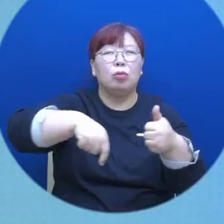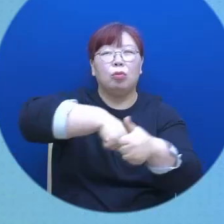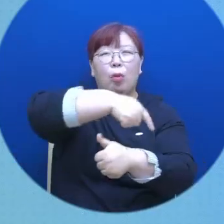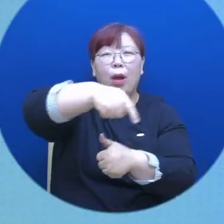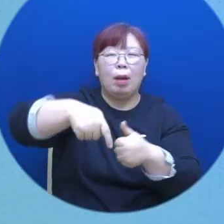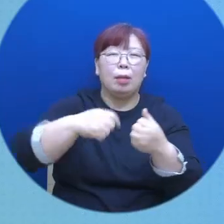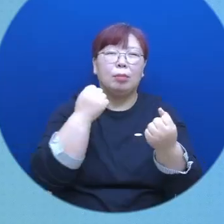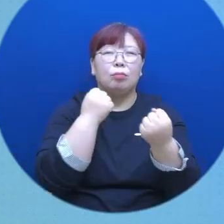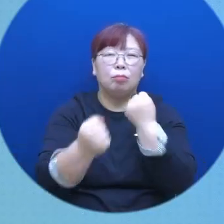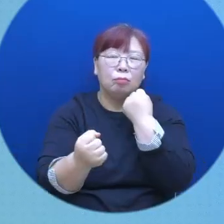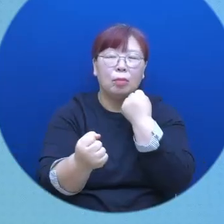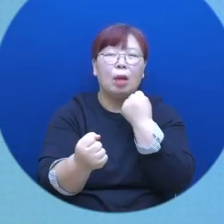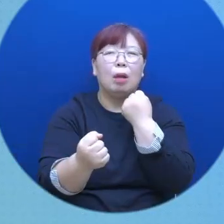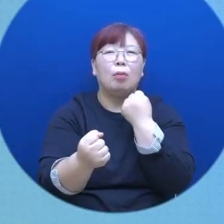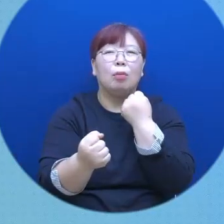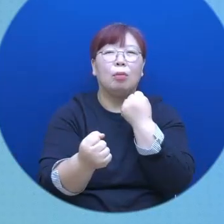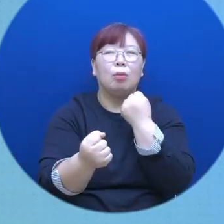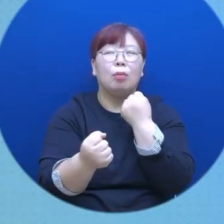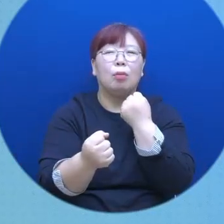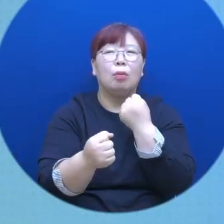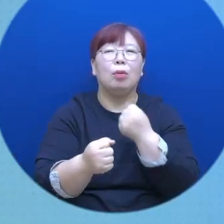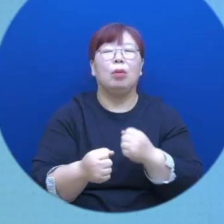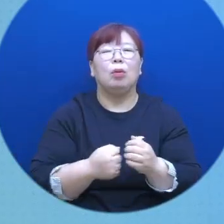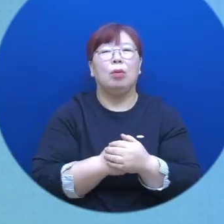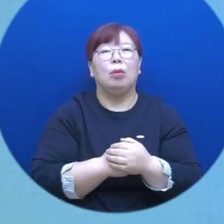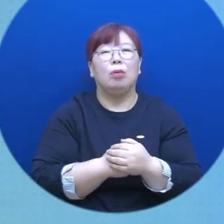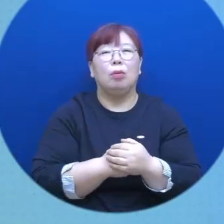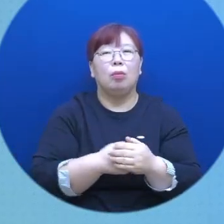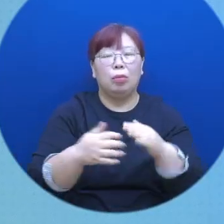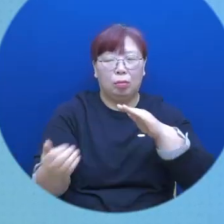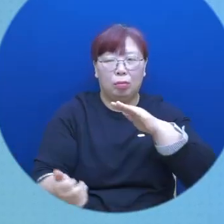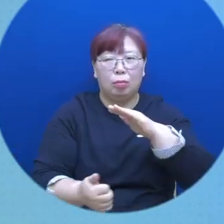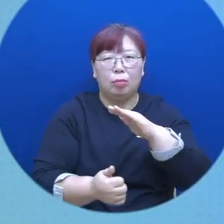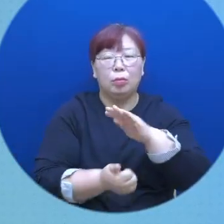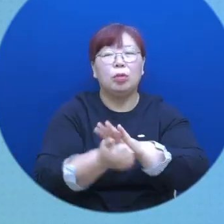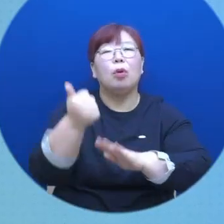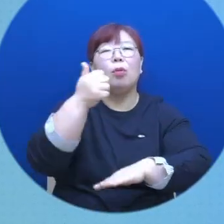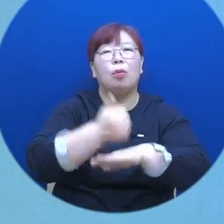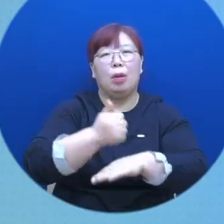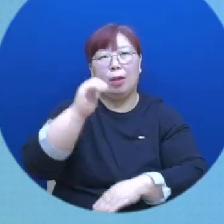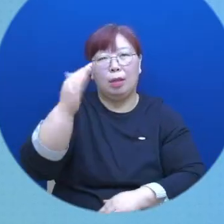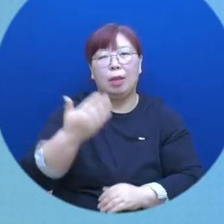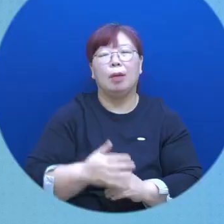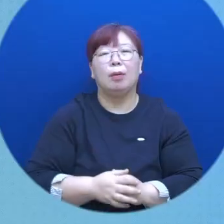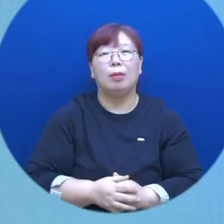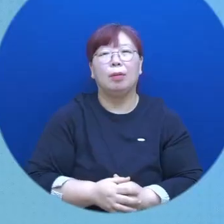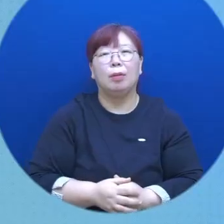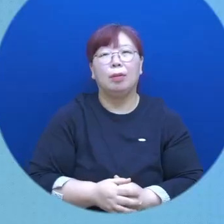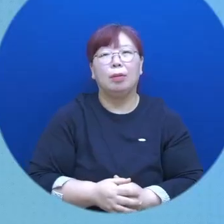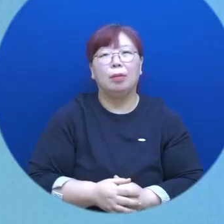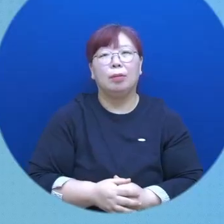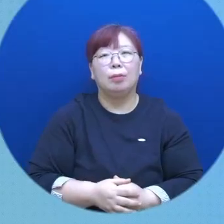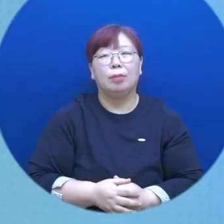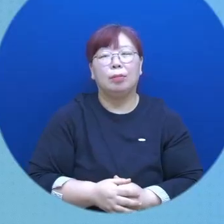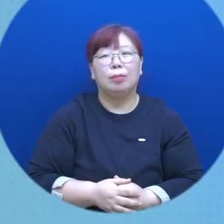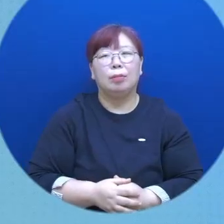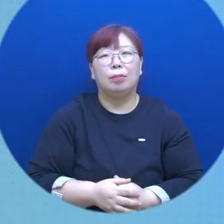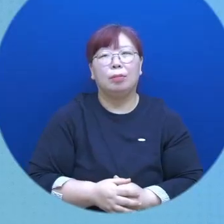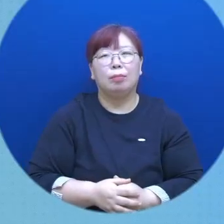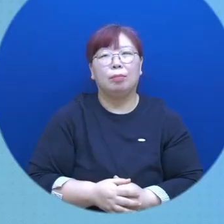딛고 뭔가 해내더라 라고 하는 연구 보고를 낸 거죠.